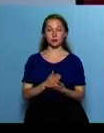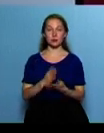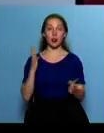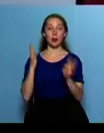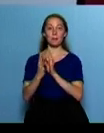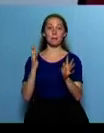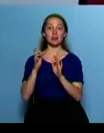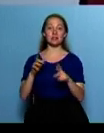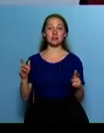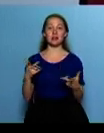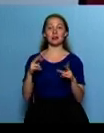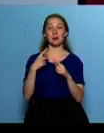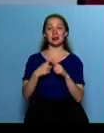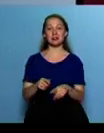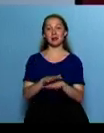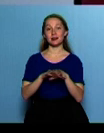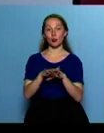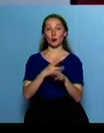посетители, где постоянно народ. Поэтому